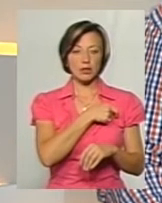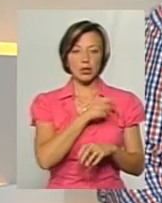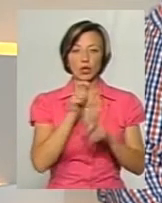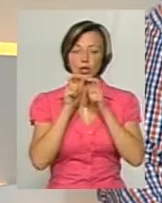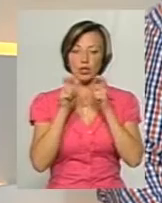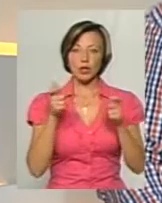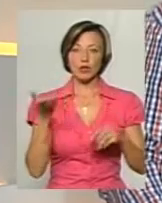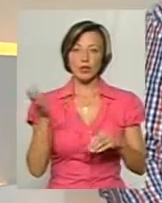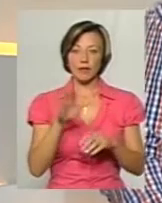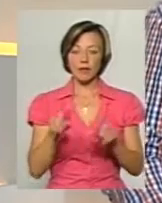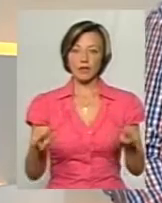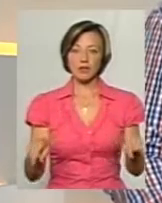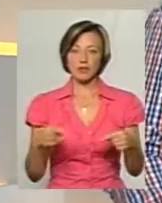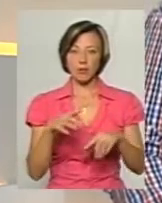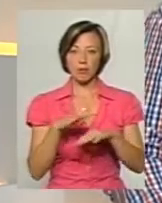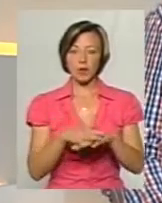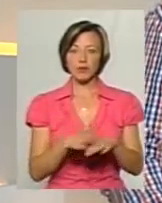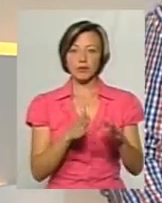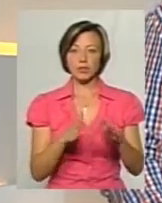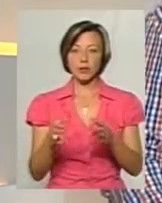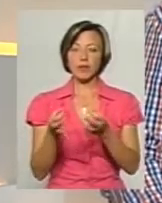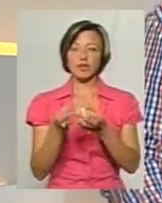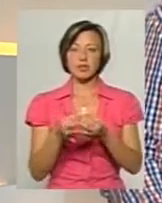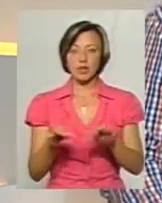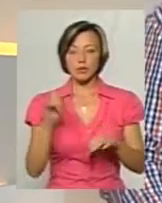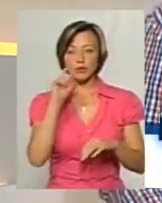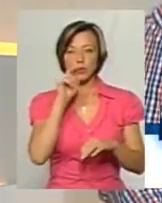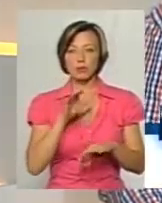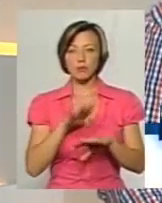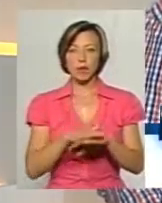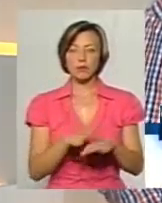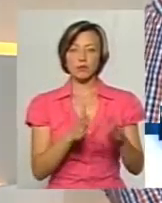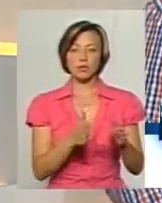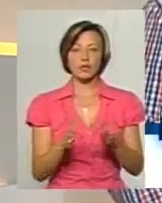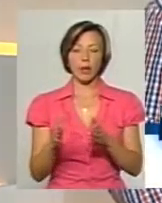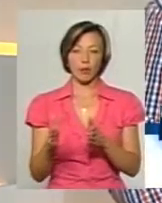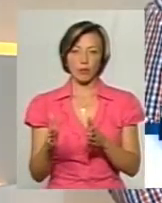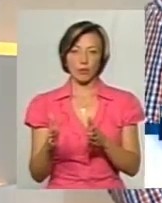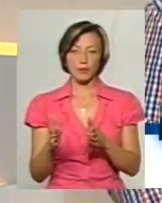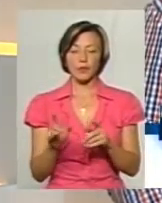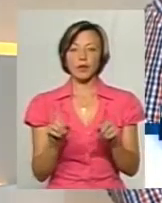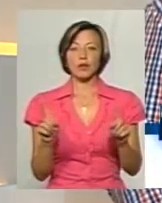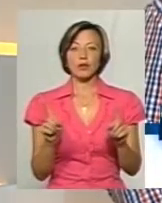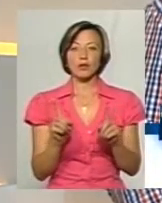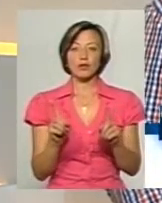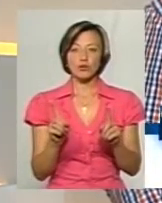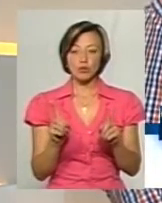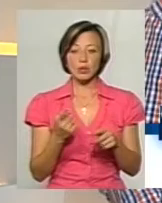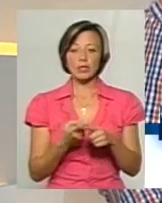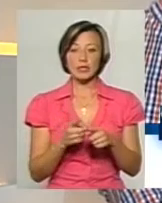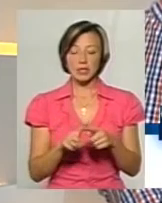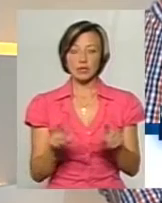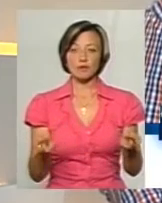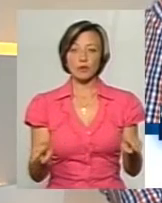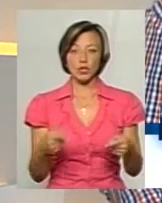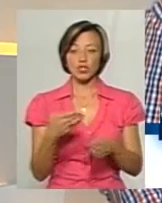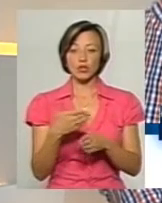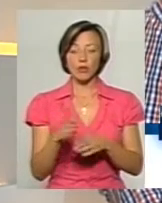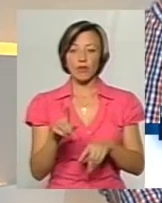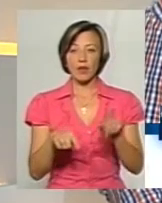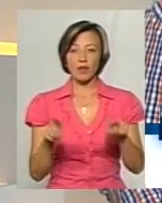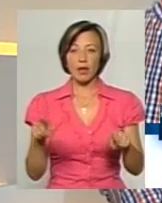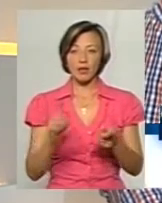що давайте створимо банківську систему, незалежну українську банківську систему. Що, власне, вони і створили, а потім частково деякі з